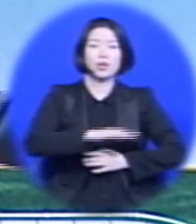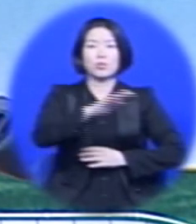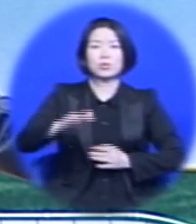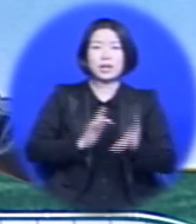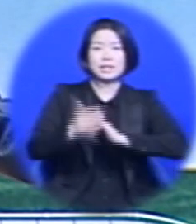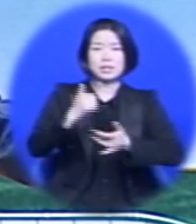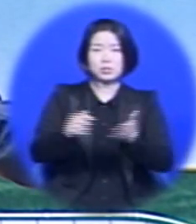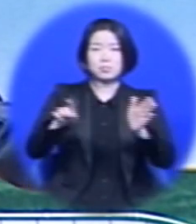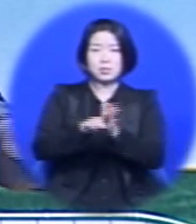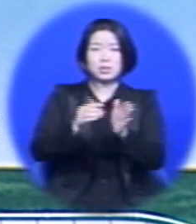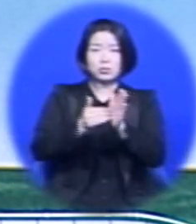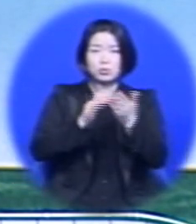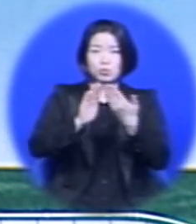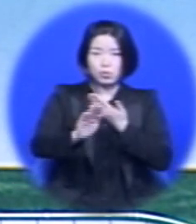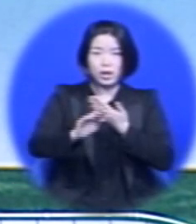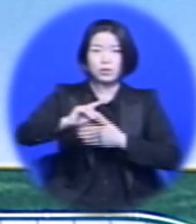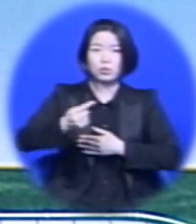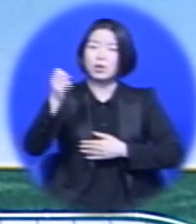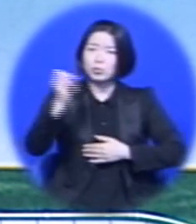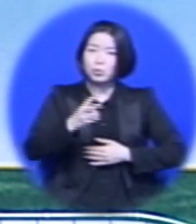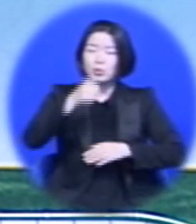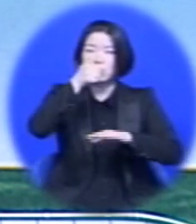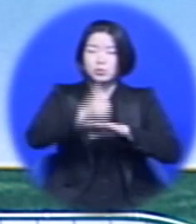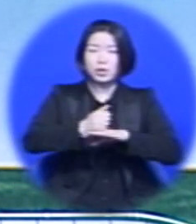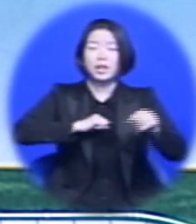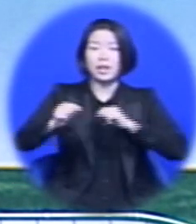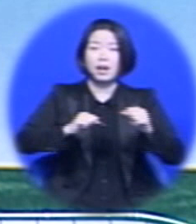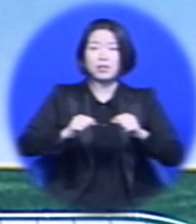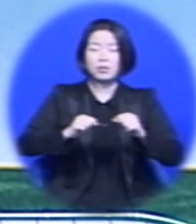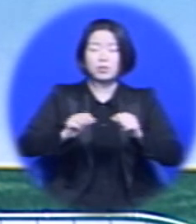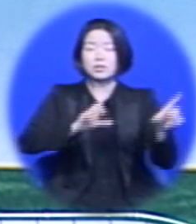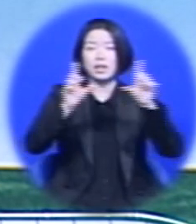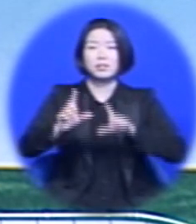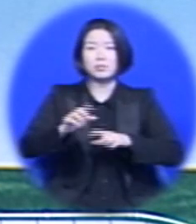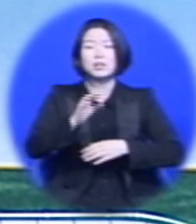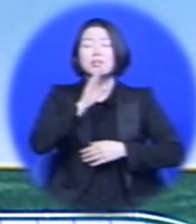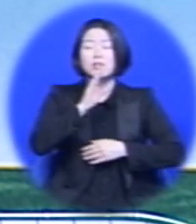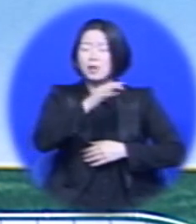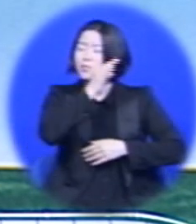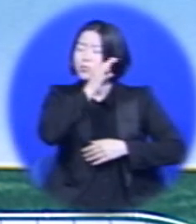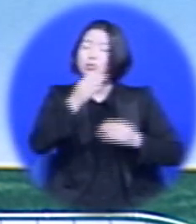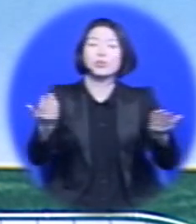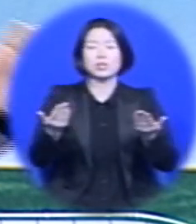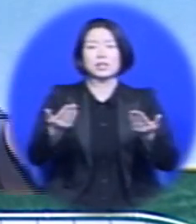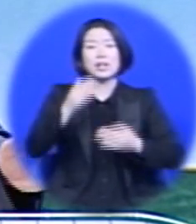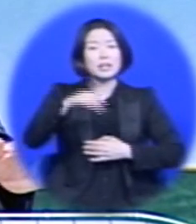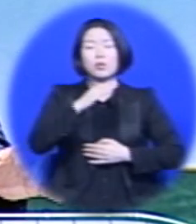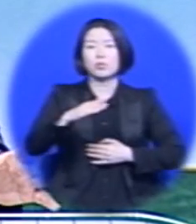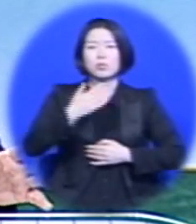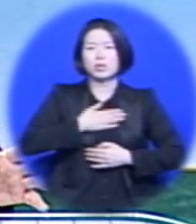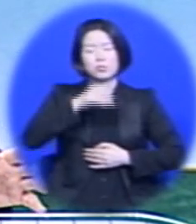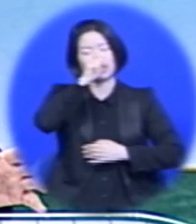예수님을 믿고도 또 죄짓고 사는 것은 비참한 일입니다 정말 부끄러운 일입니다 결코 유쾌할